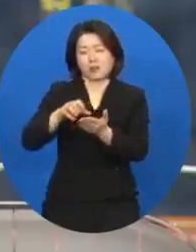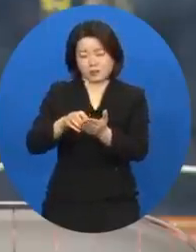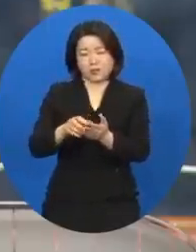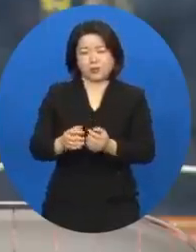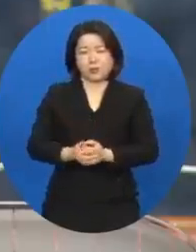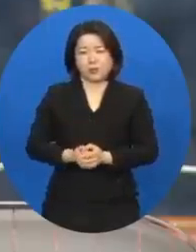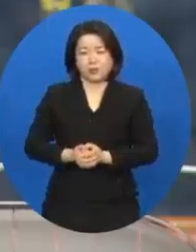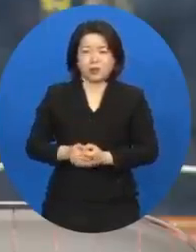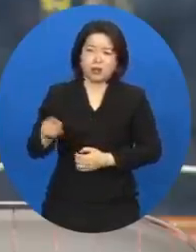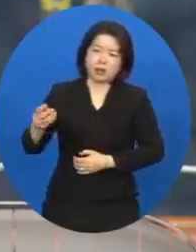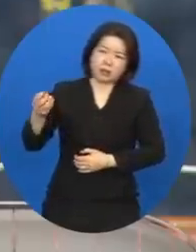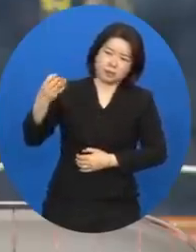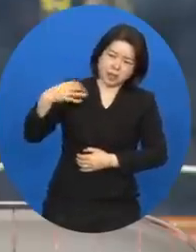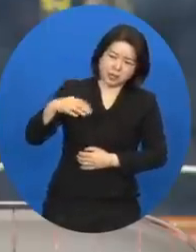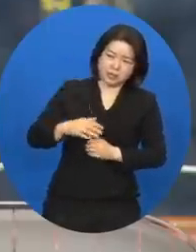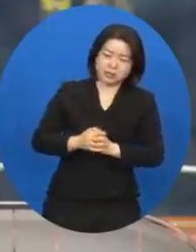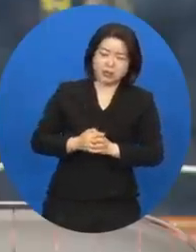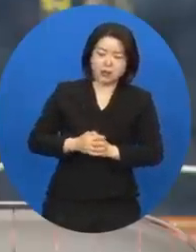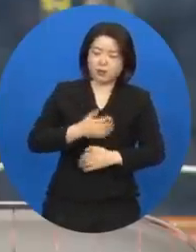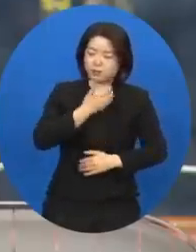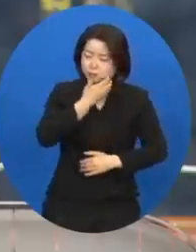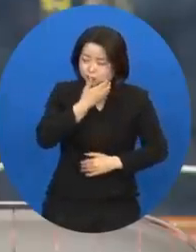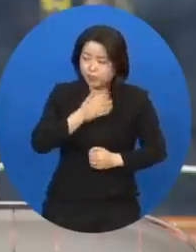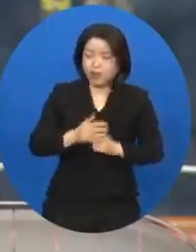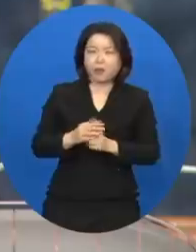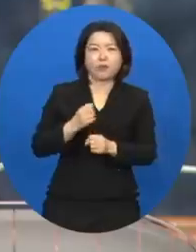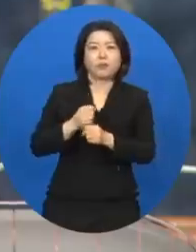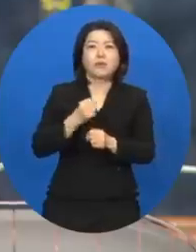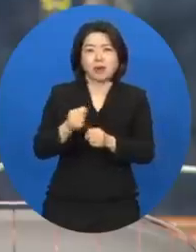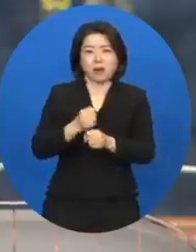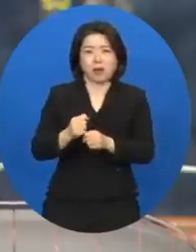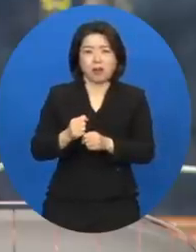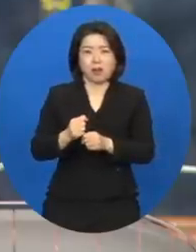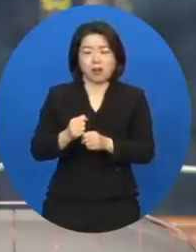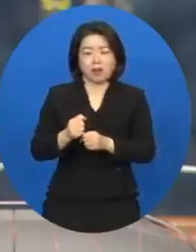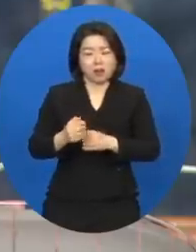수치스럽기도 하고 정말 난감하고 해결의